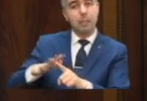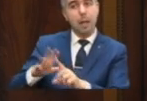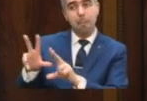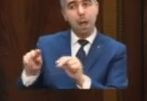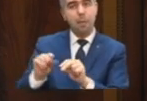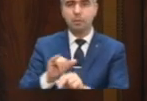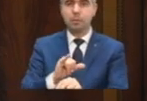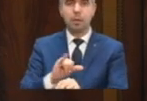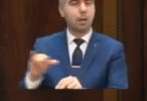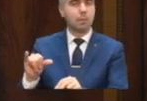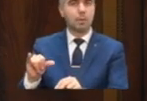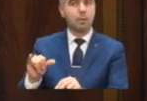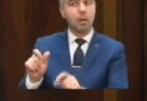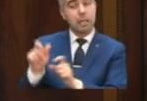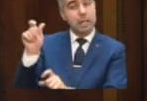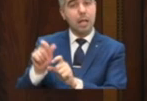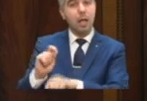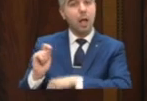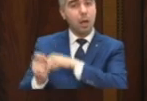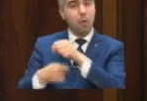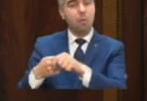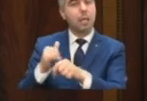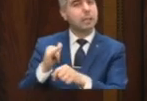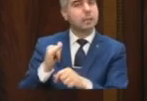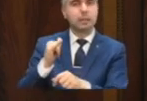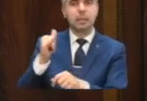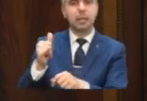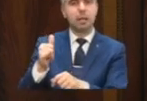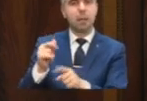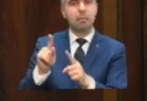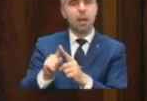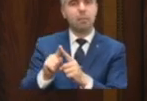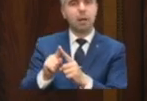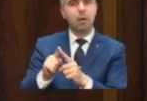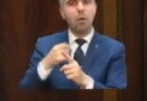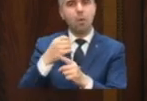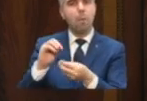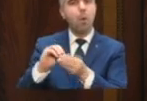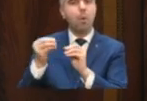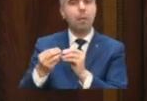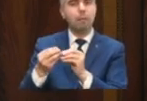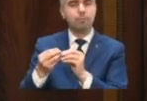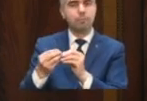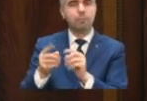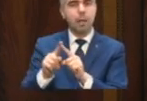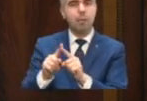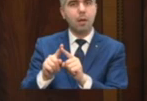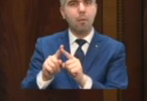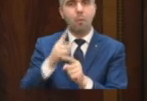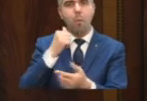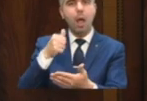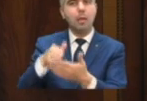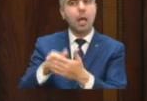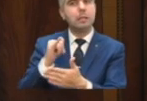الذي يجعل الساكنة القروية في مواجهة يومية مع السلطات المحلية وأعوانها لتزداد أزمتهم